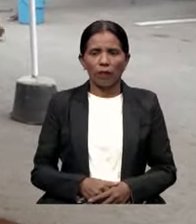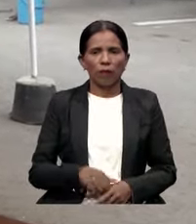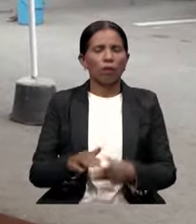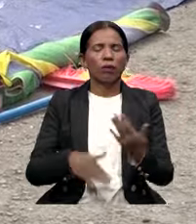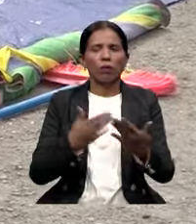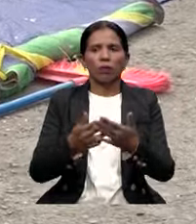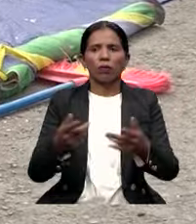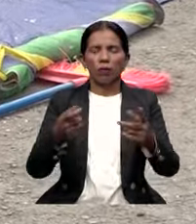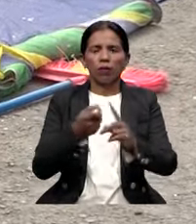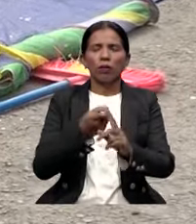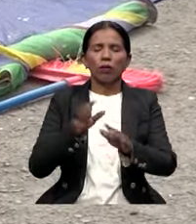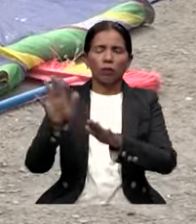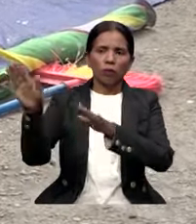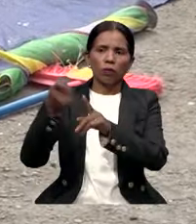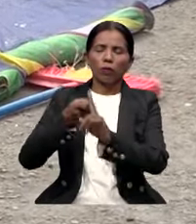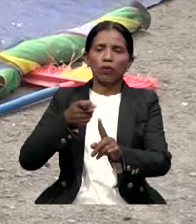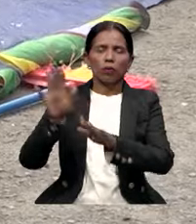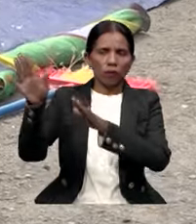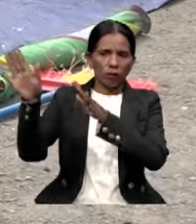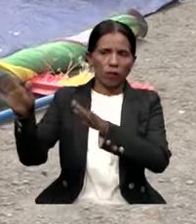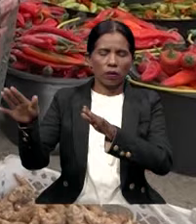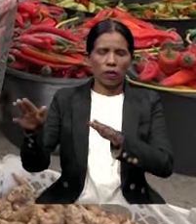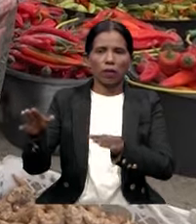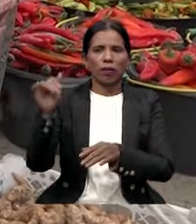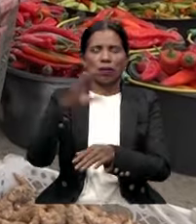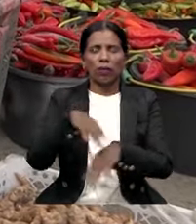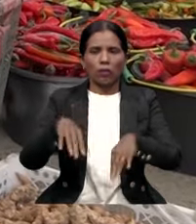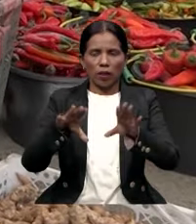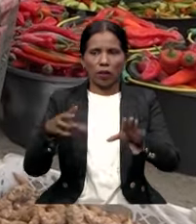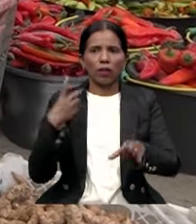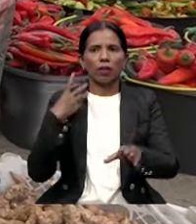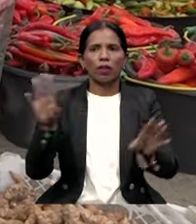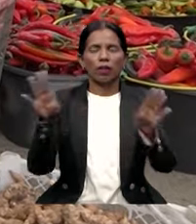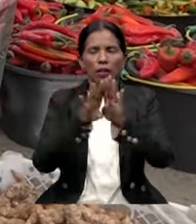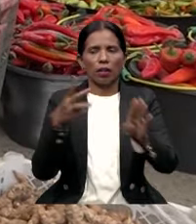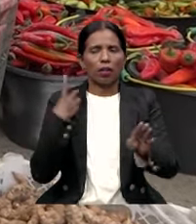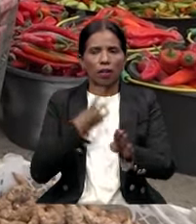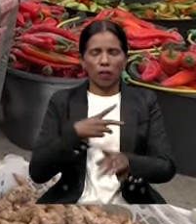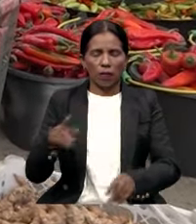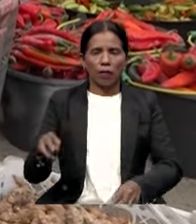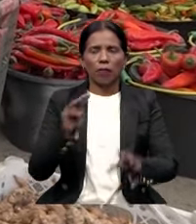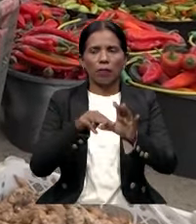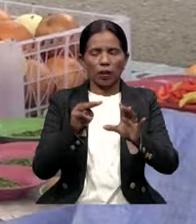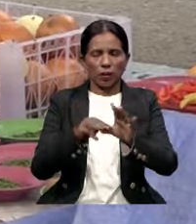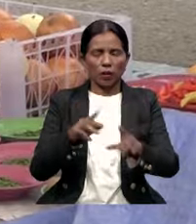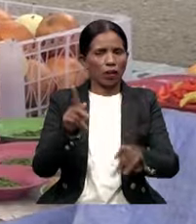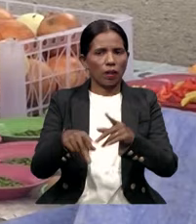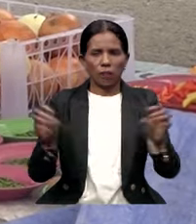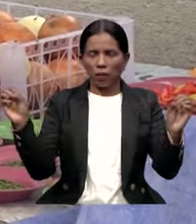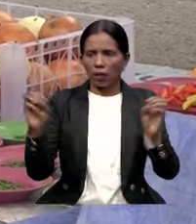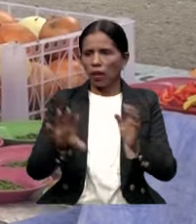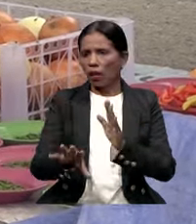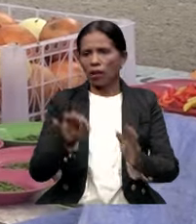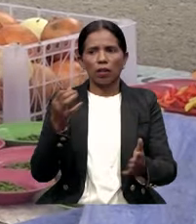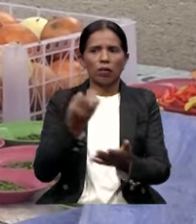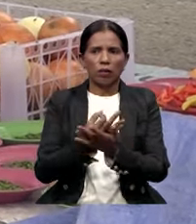mai tu husi foho, may ne ocupa te ya liur. Mai beta ka dalam ba ami ya mercado larane e mai dela tama hene ba ami lai rendimento